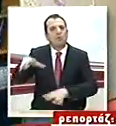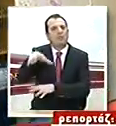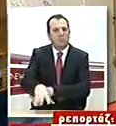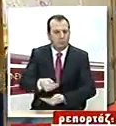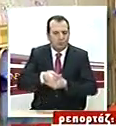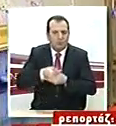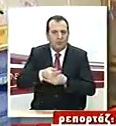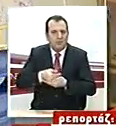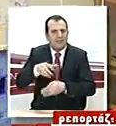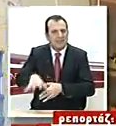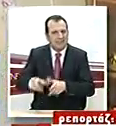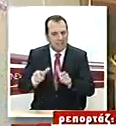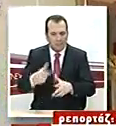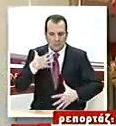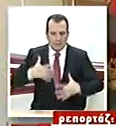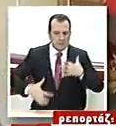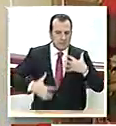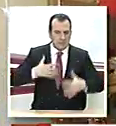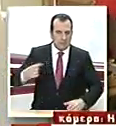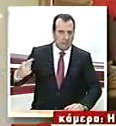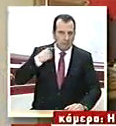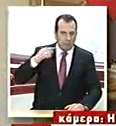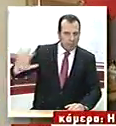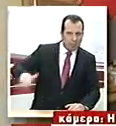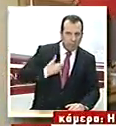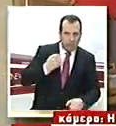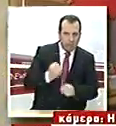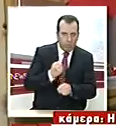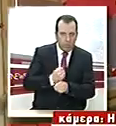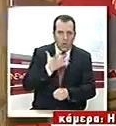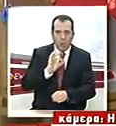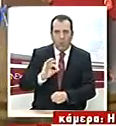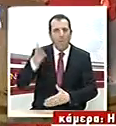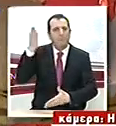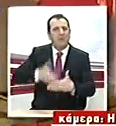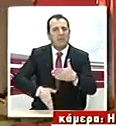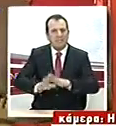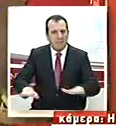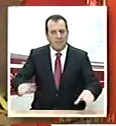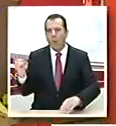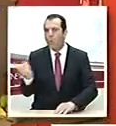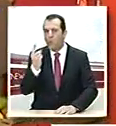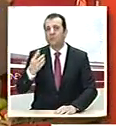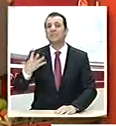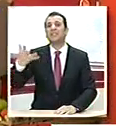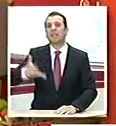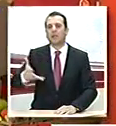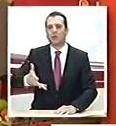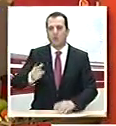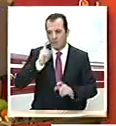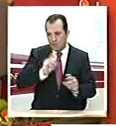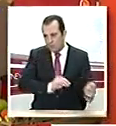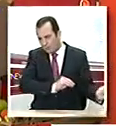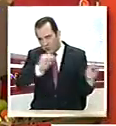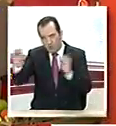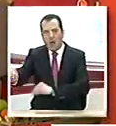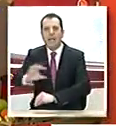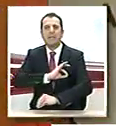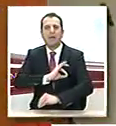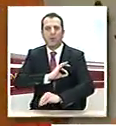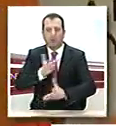ανησυχούν ότι θα χάσουν τη δουλειά τους. Το 50% των παιδιών που έχουν είναι ηλικίες 4 ετών, τα οποία αναγκαστικά θα μεταβούν σε αίθουσες